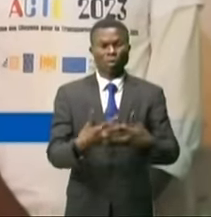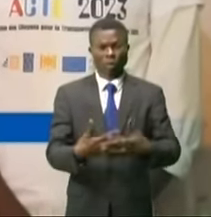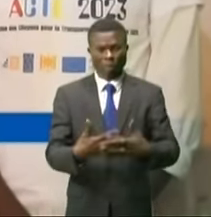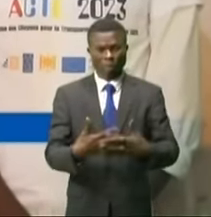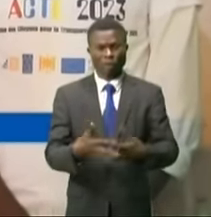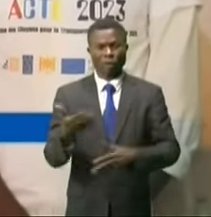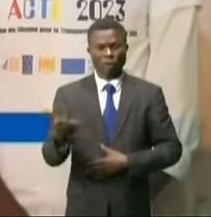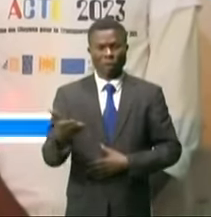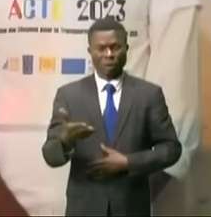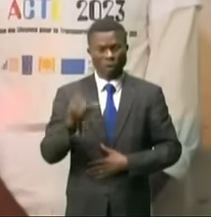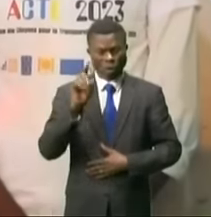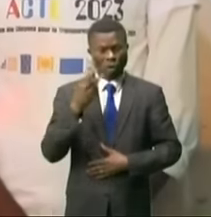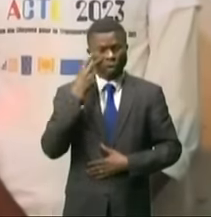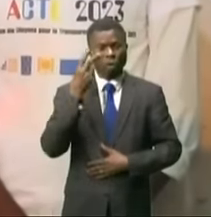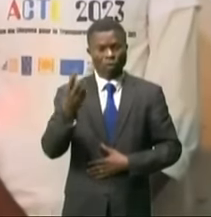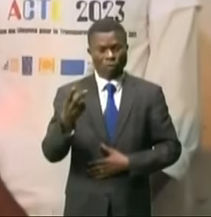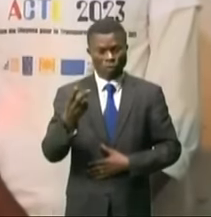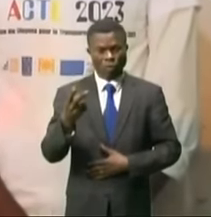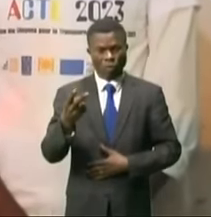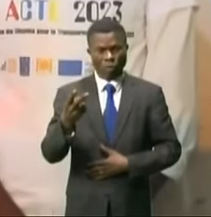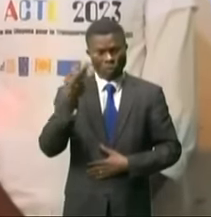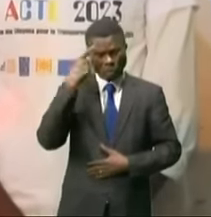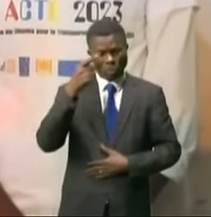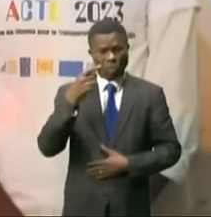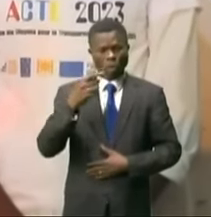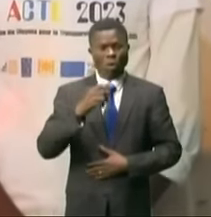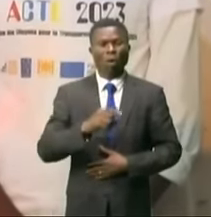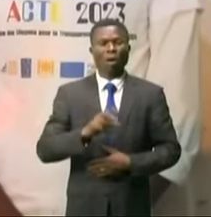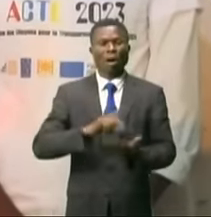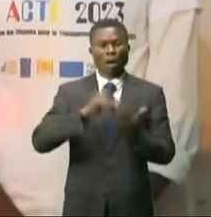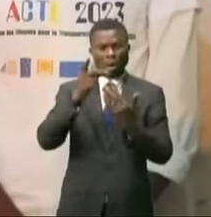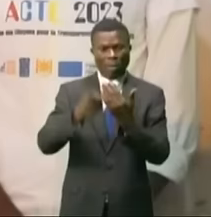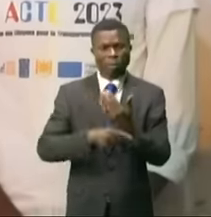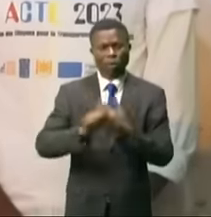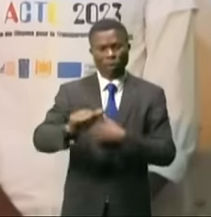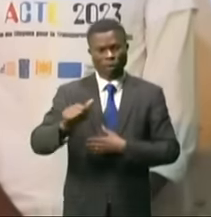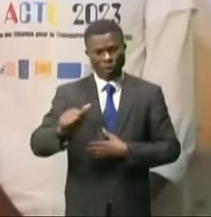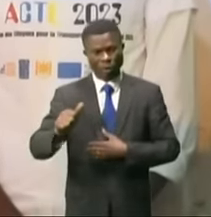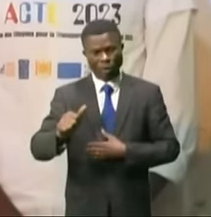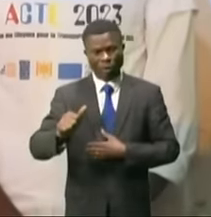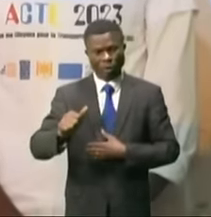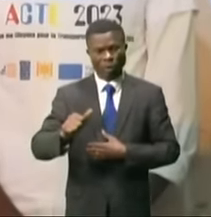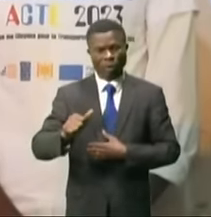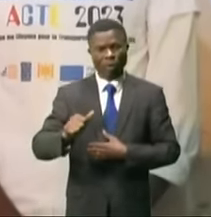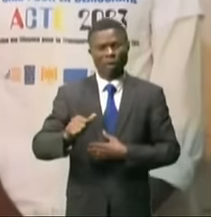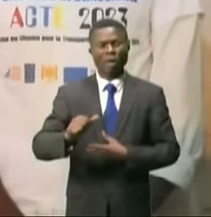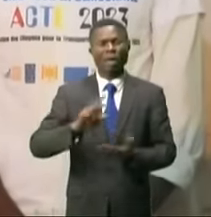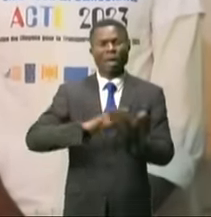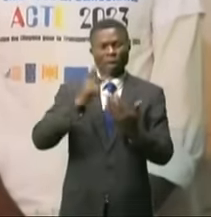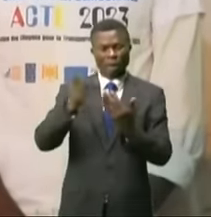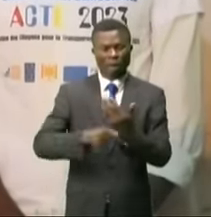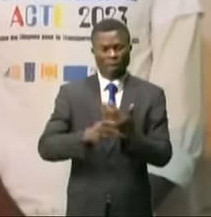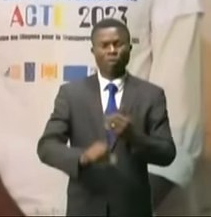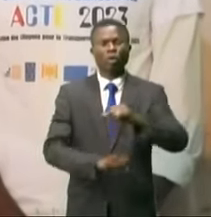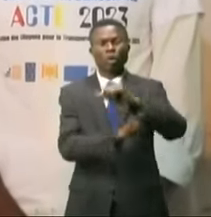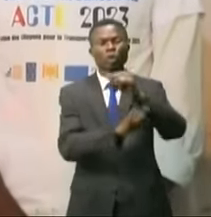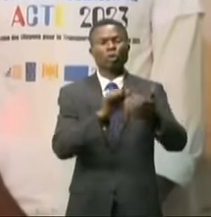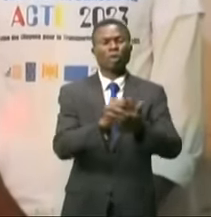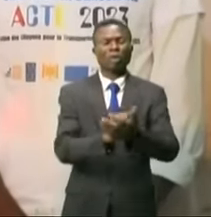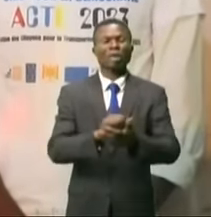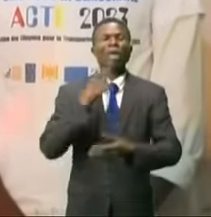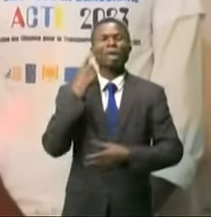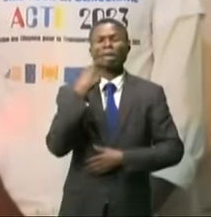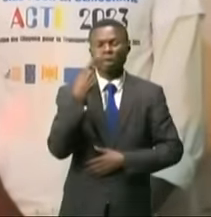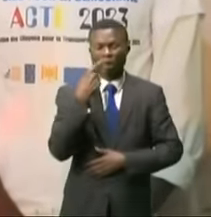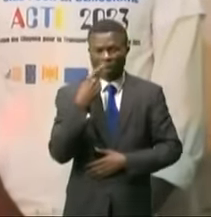devez voir par rapport à vos ambitions, vos projets, qui va emporter ces projets-là par rapport à ce que